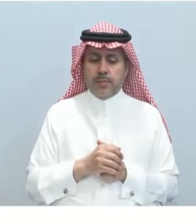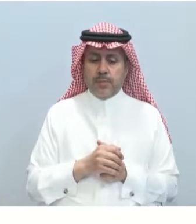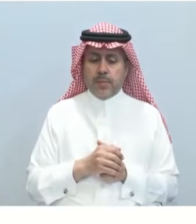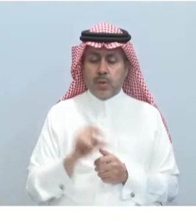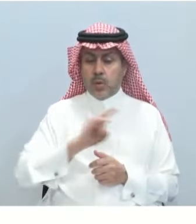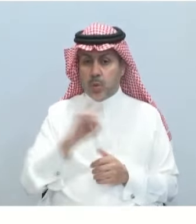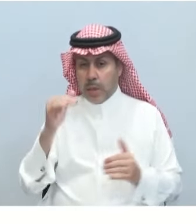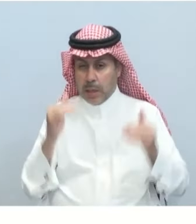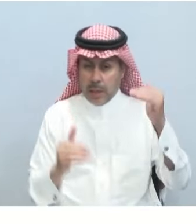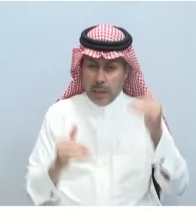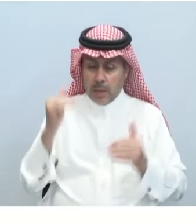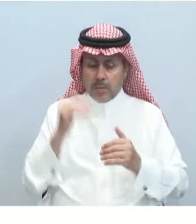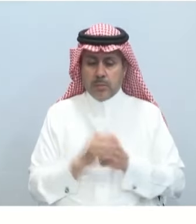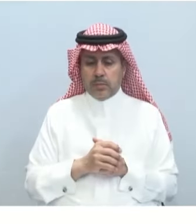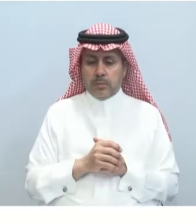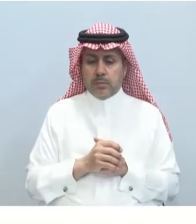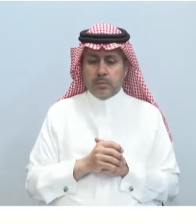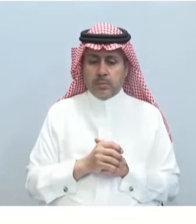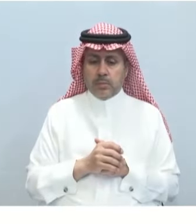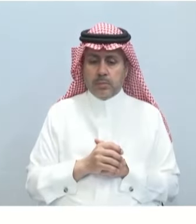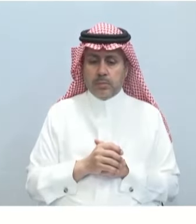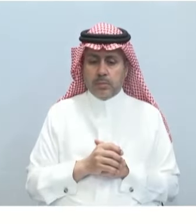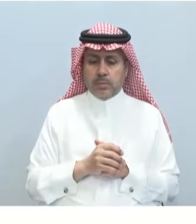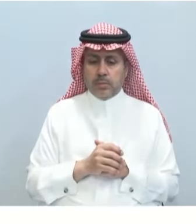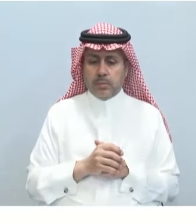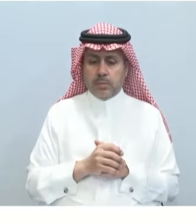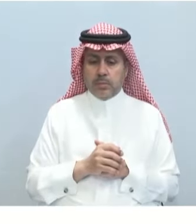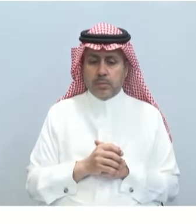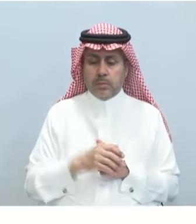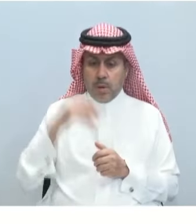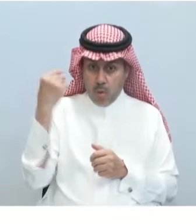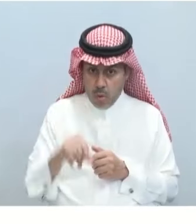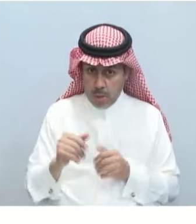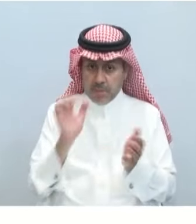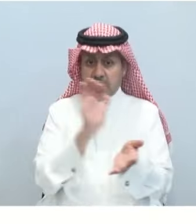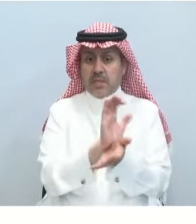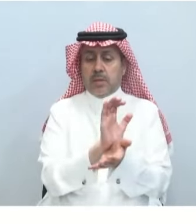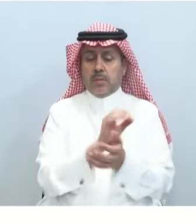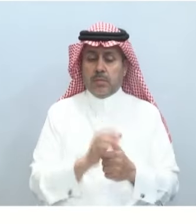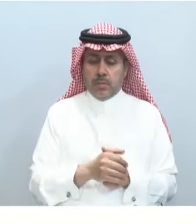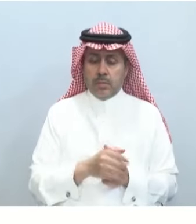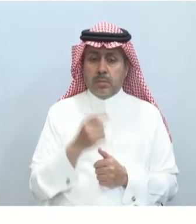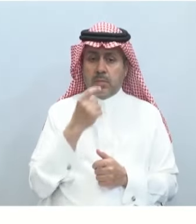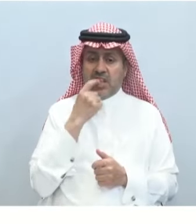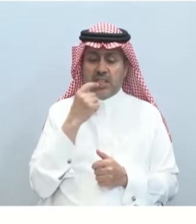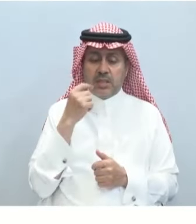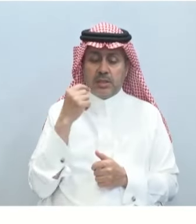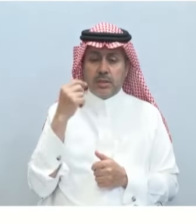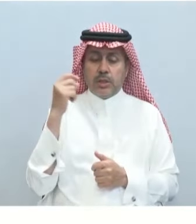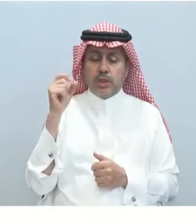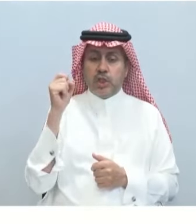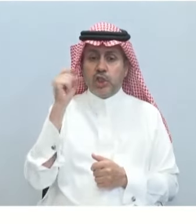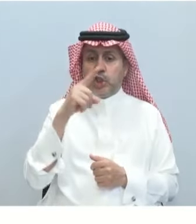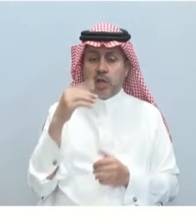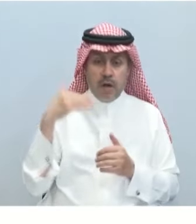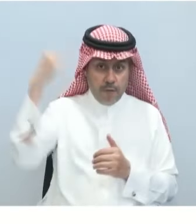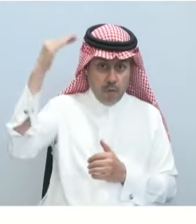باي عقوبه عقوبه اشد مقرر شرعا او ظام يعاقب بالسجن مده لا تقل عن شهر ولا